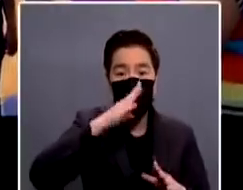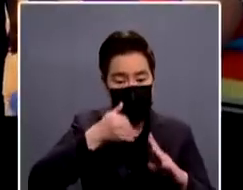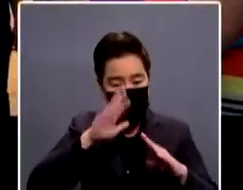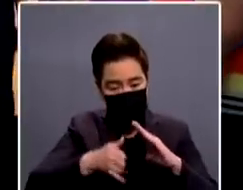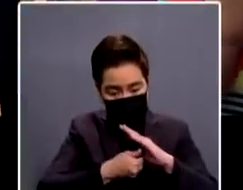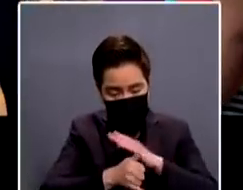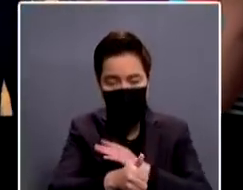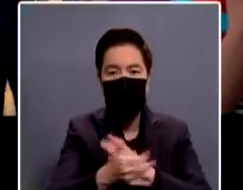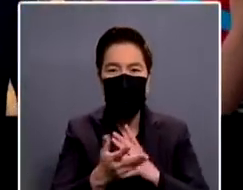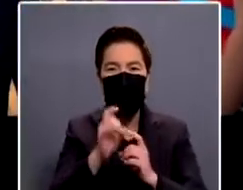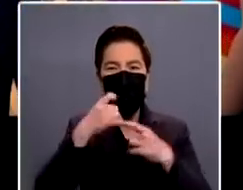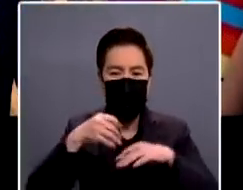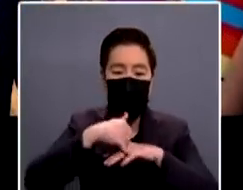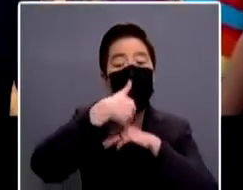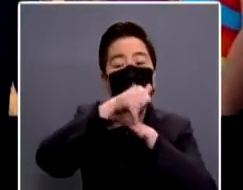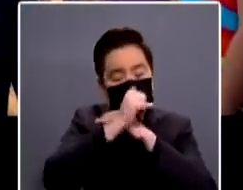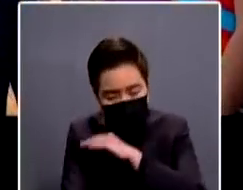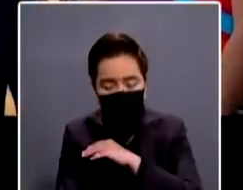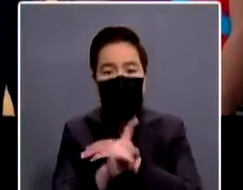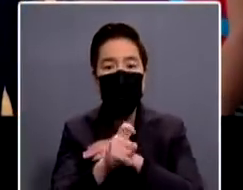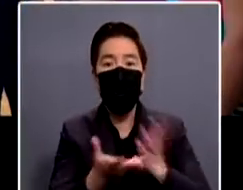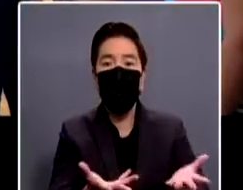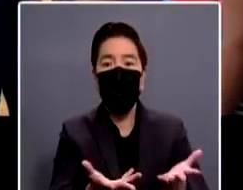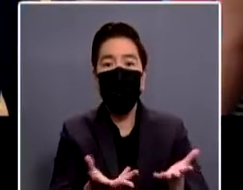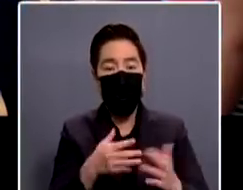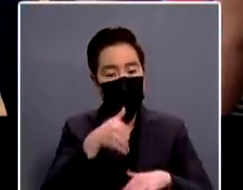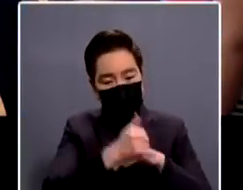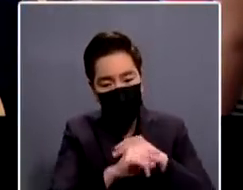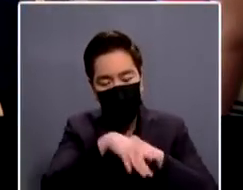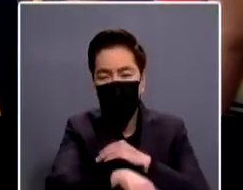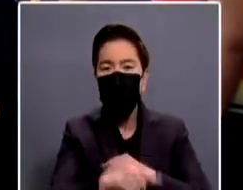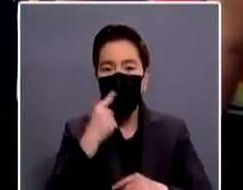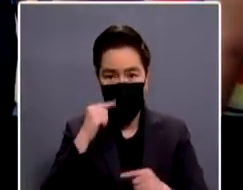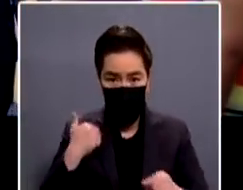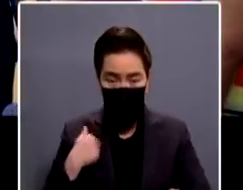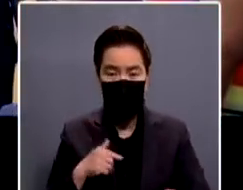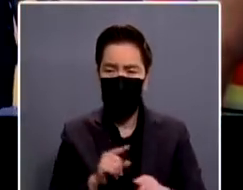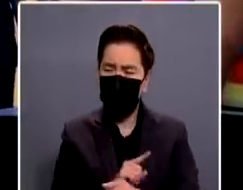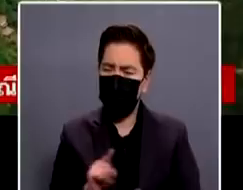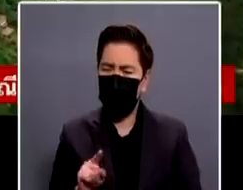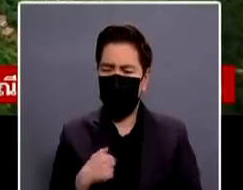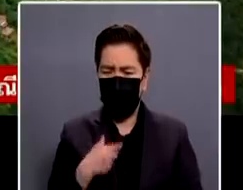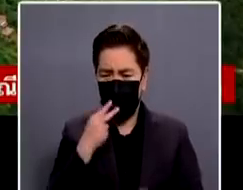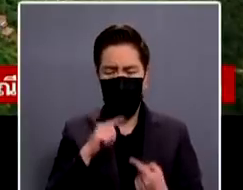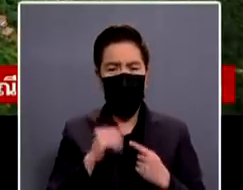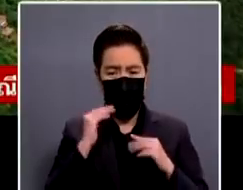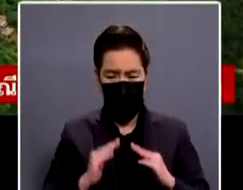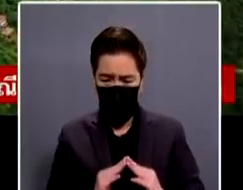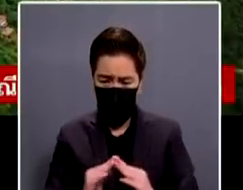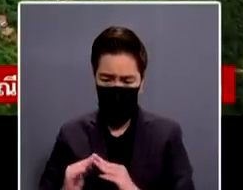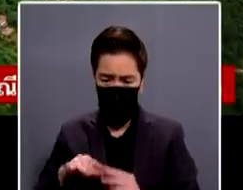ออกมาเนี่ยก็อาจจะเสี่ยงตกแล้วก็ลื่นล้มอ่ะ ครับ ไปในพื้นที่เขาอันนี้ก็เป็นไปได้นอกจากนี้ค่ะในหมู่บ้าน